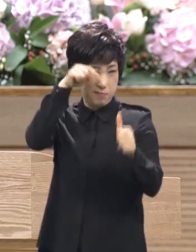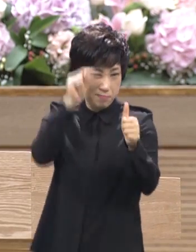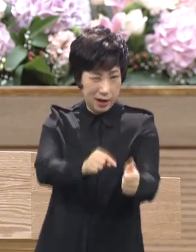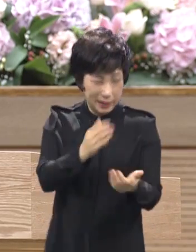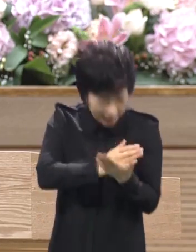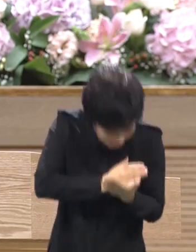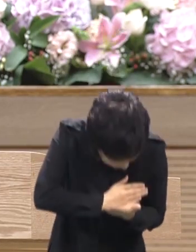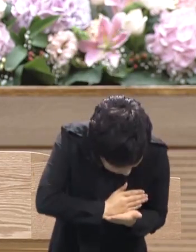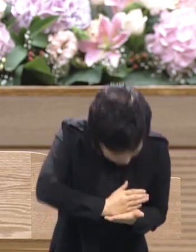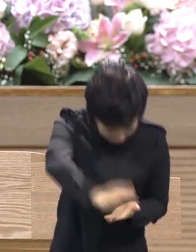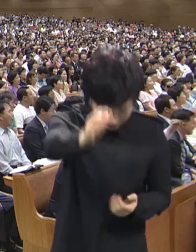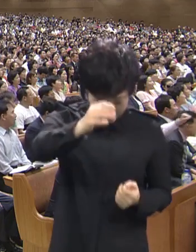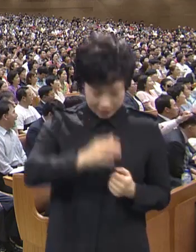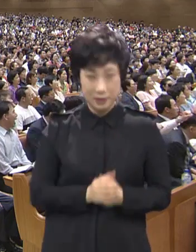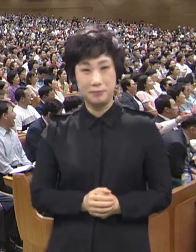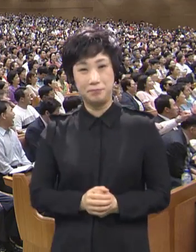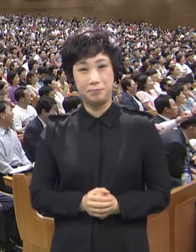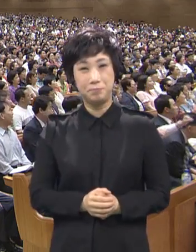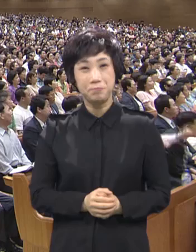명하노니 따라와.